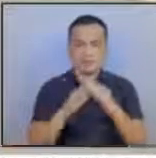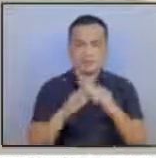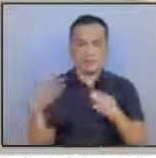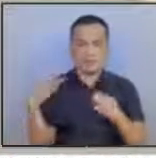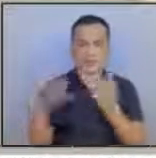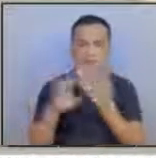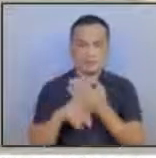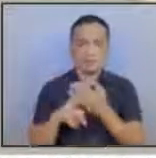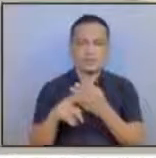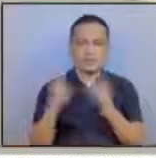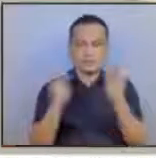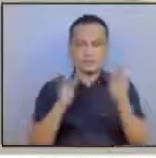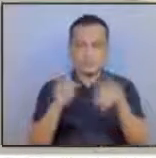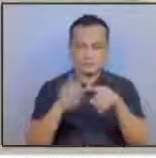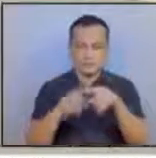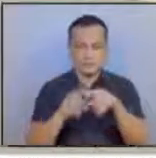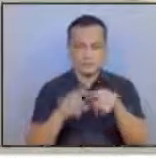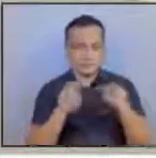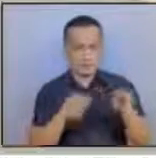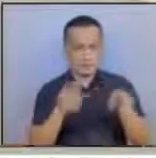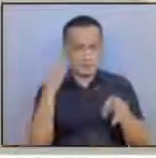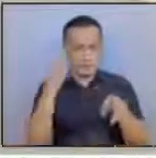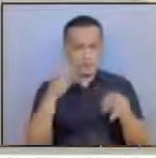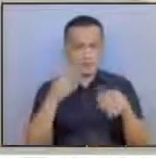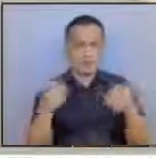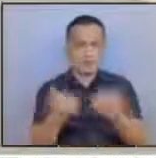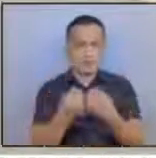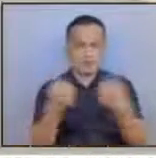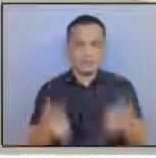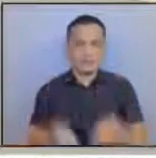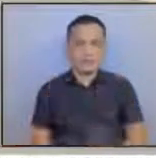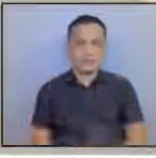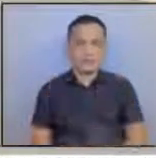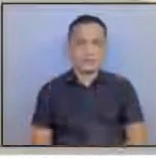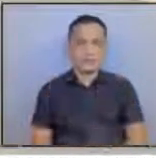ang tinitignan na dahilan ng aksidente ay nawalan umano